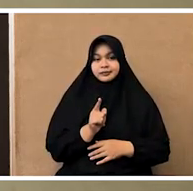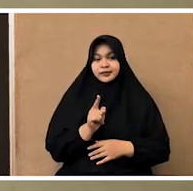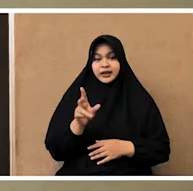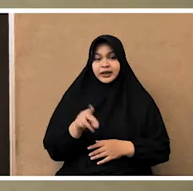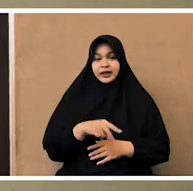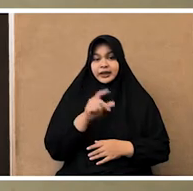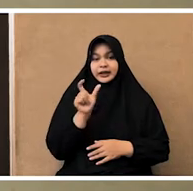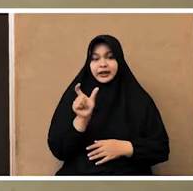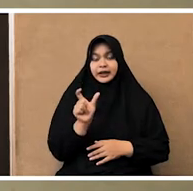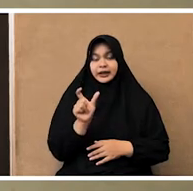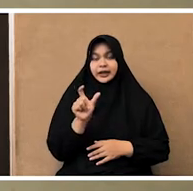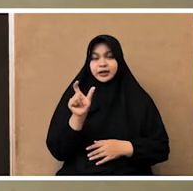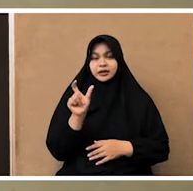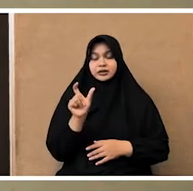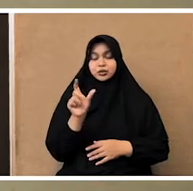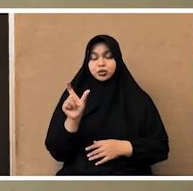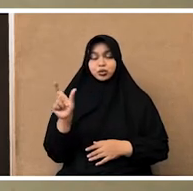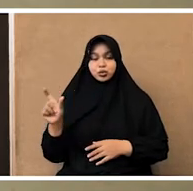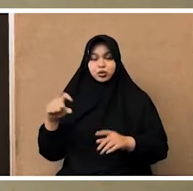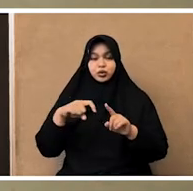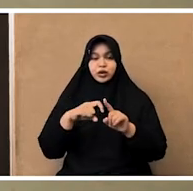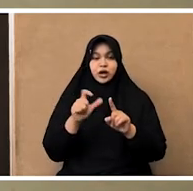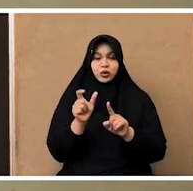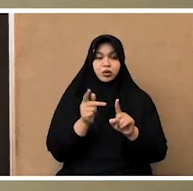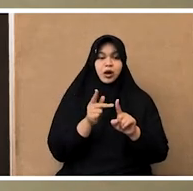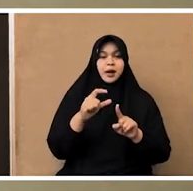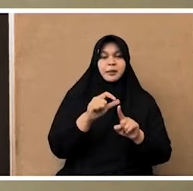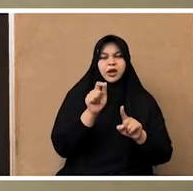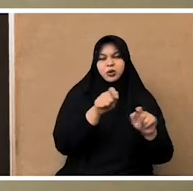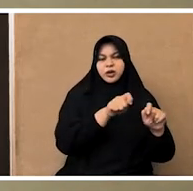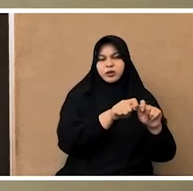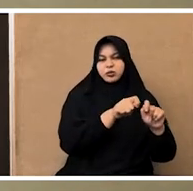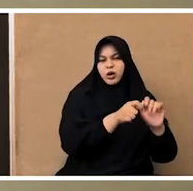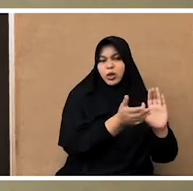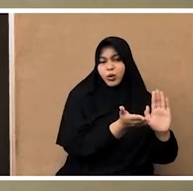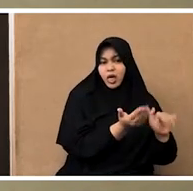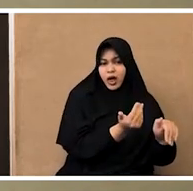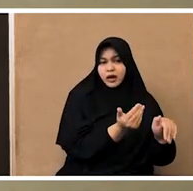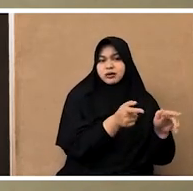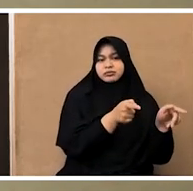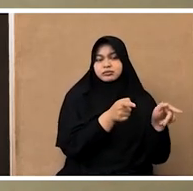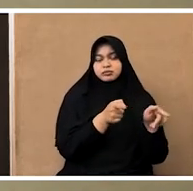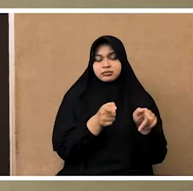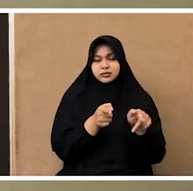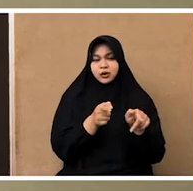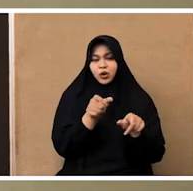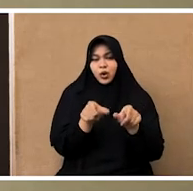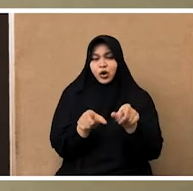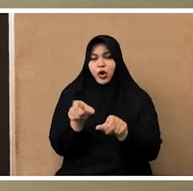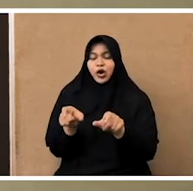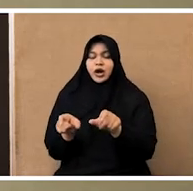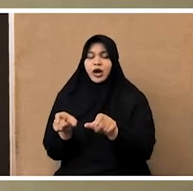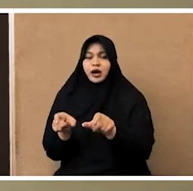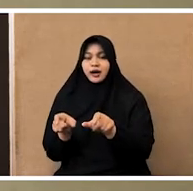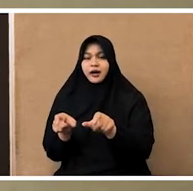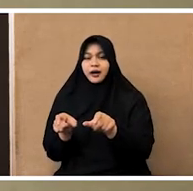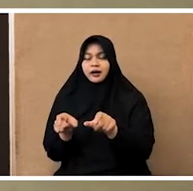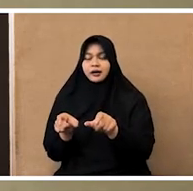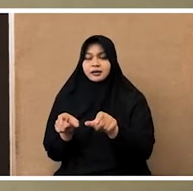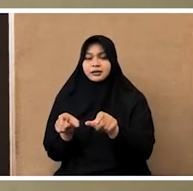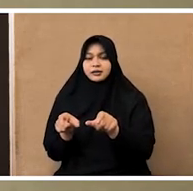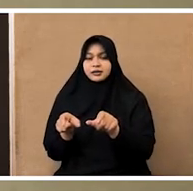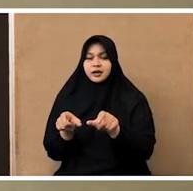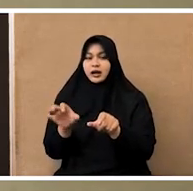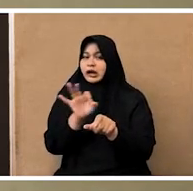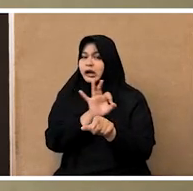sekarang itu dirumuskan kembali bagi orang-orang yang menggelandang atau orang-orang yang